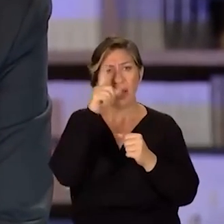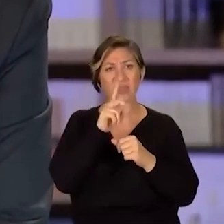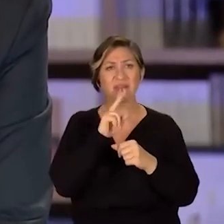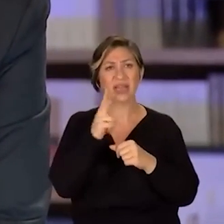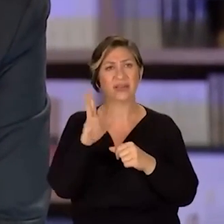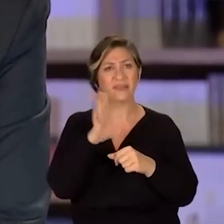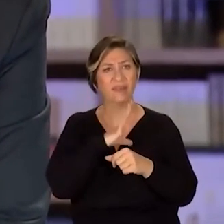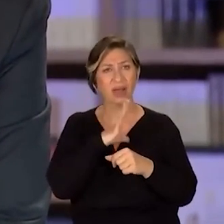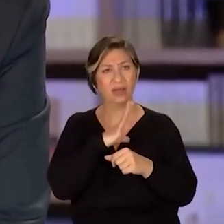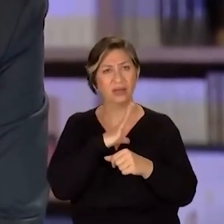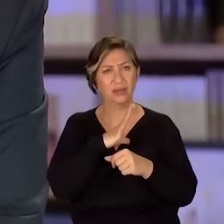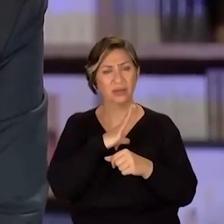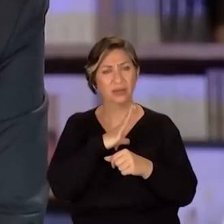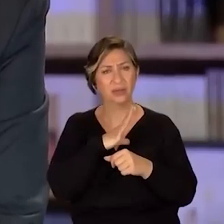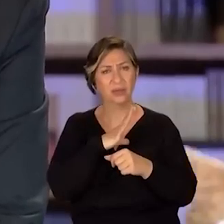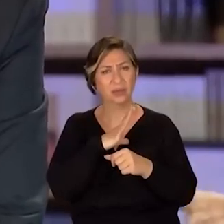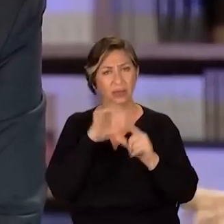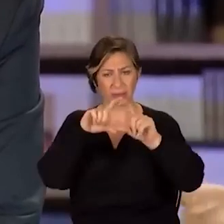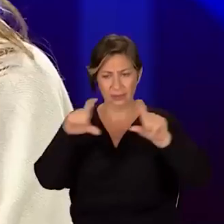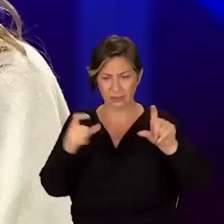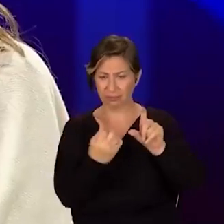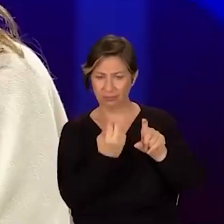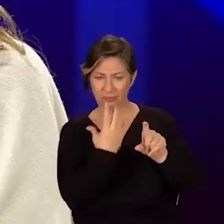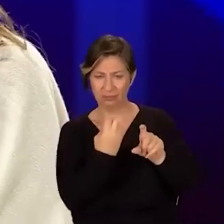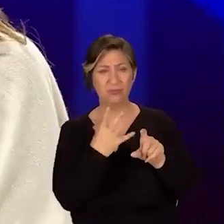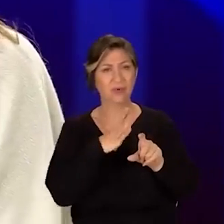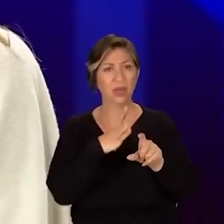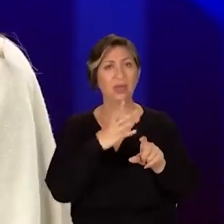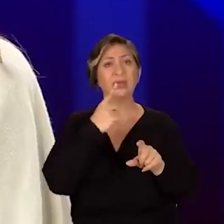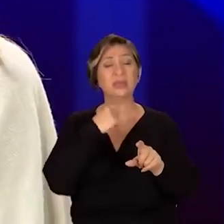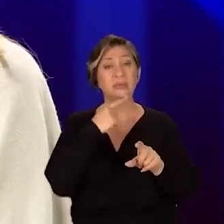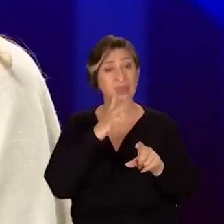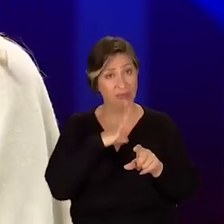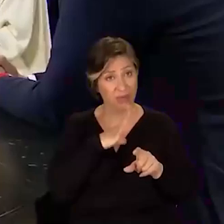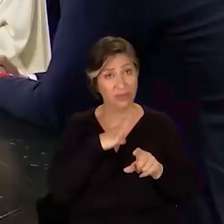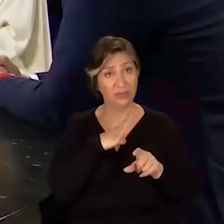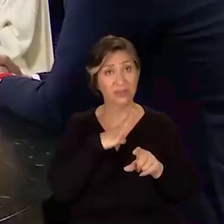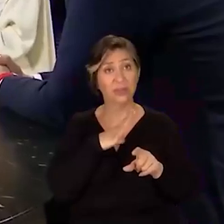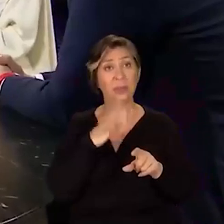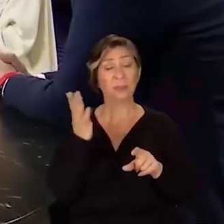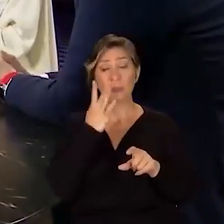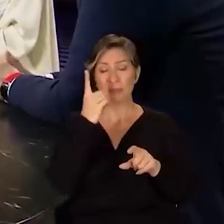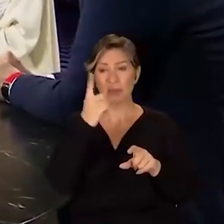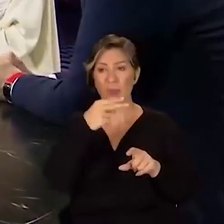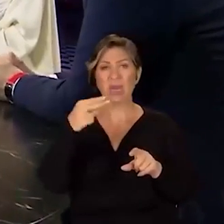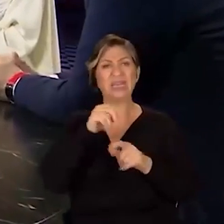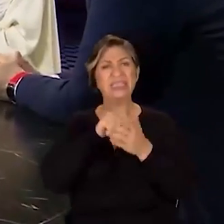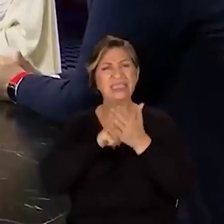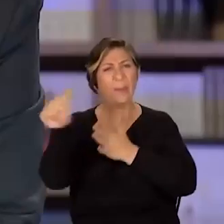renk var kadran rengi olarak. Demek yeni modern arabalardan bahsediyorum. Kırmızı var. Kırmızı var. Bir marka